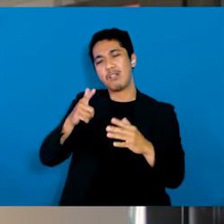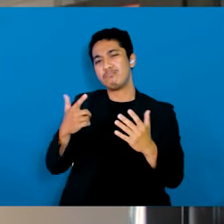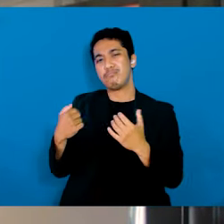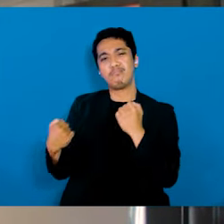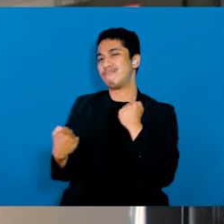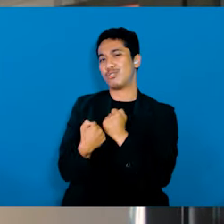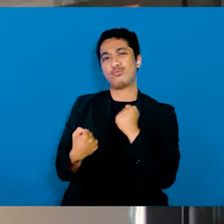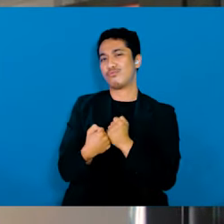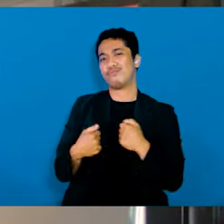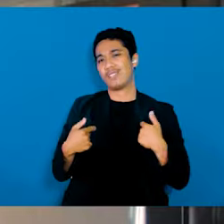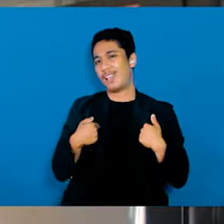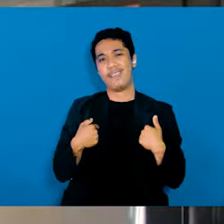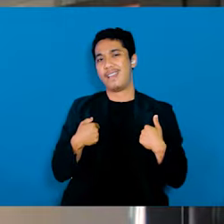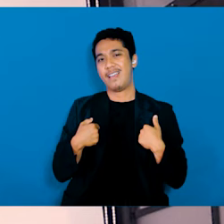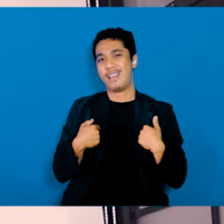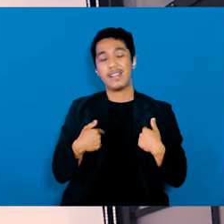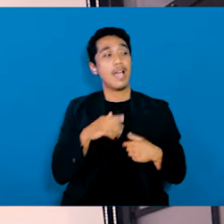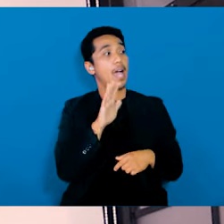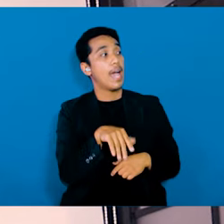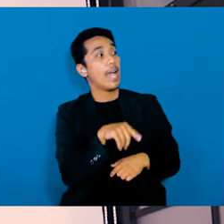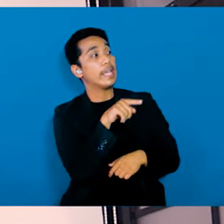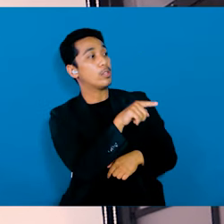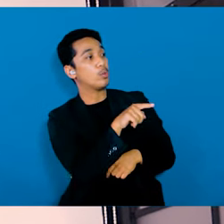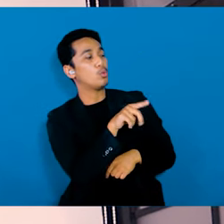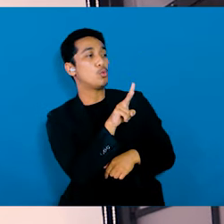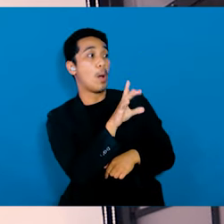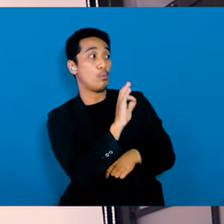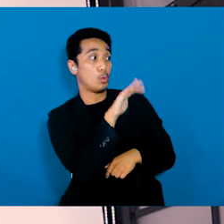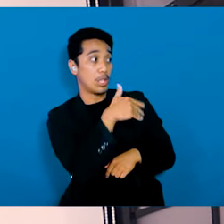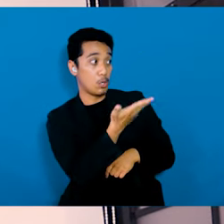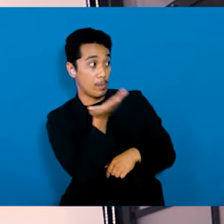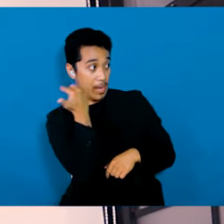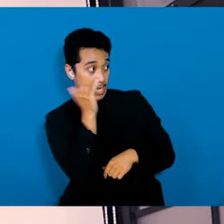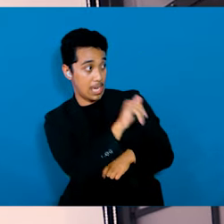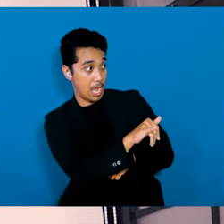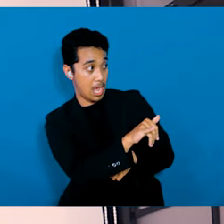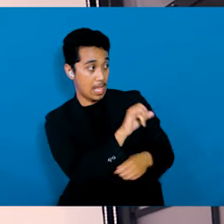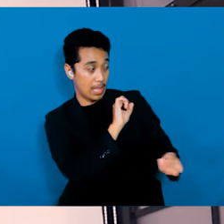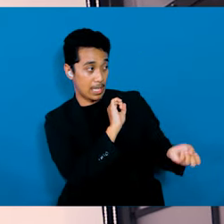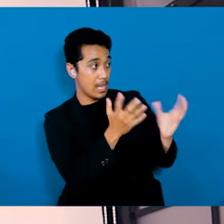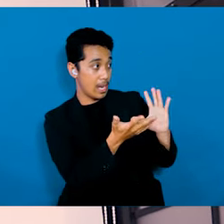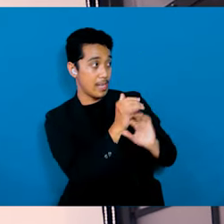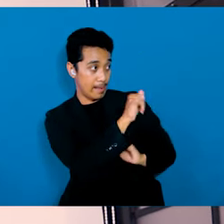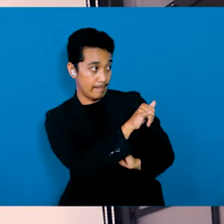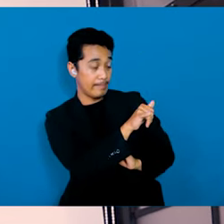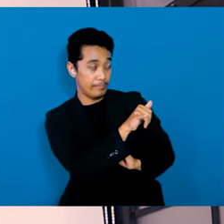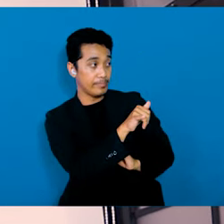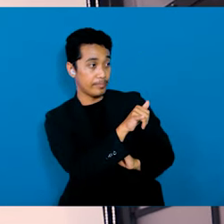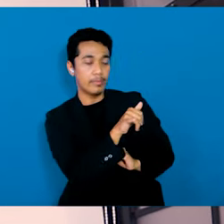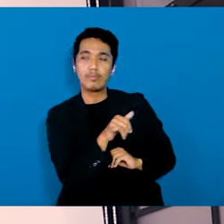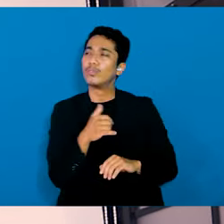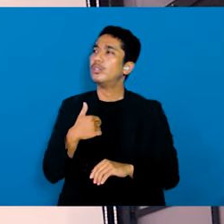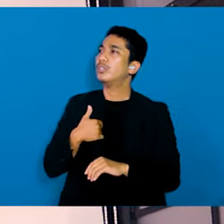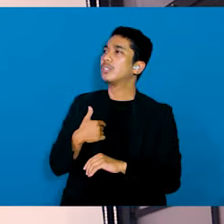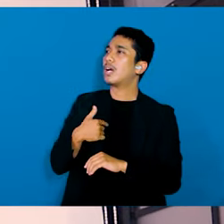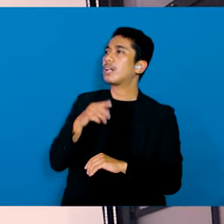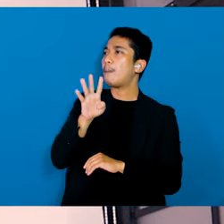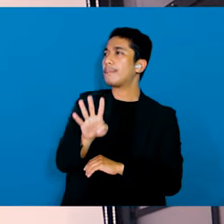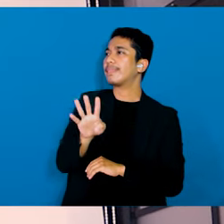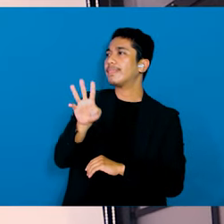yang sangat mendukung begitu. Itu kira-kira ini ya 20 tahun yang lalu gitu ya Mbak ya, terjadinya mungkin kan pas sekarang